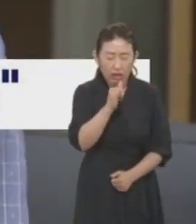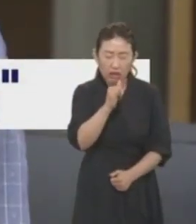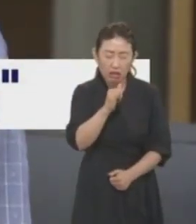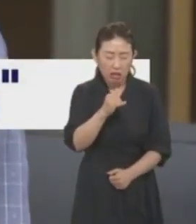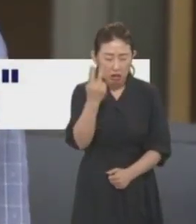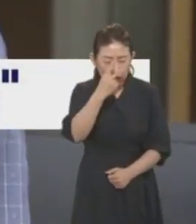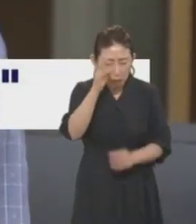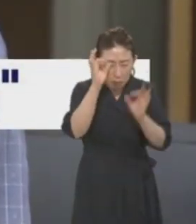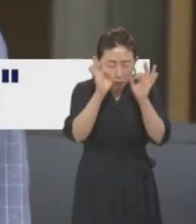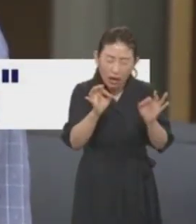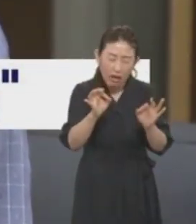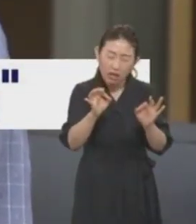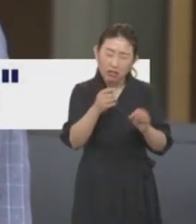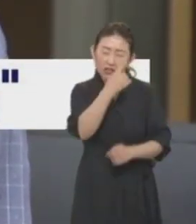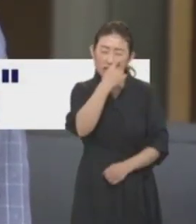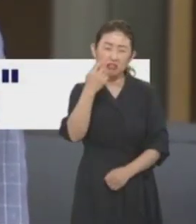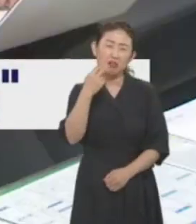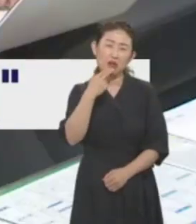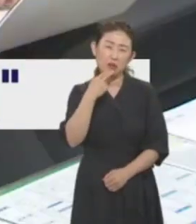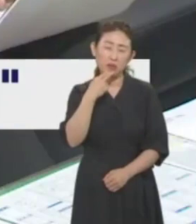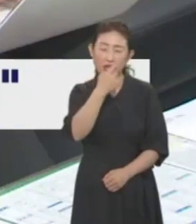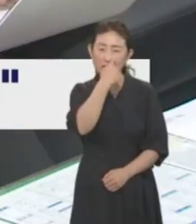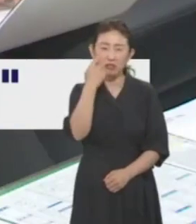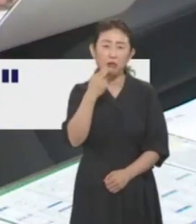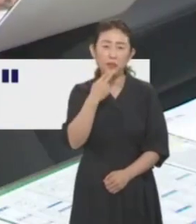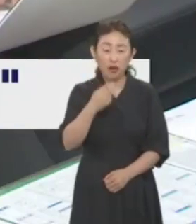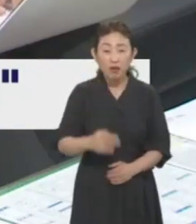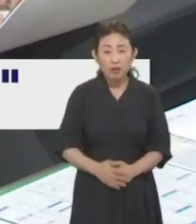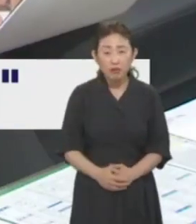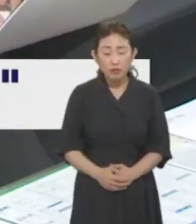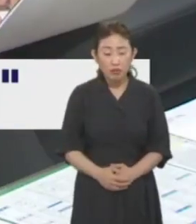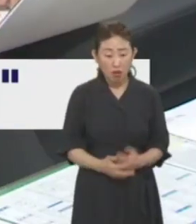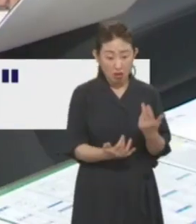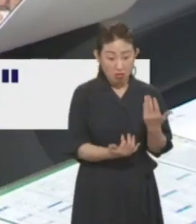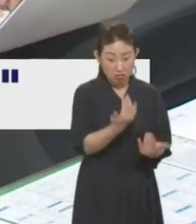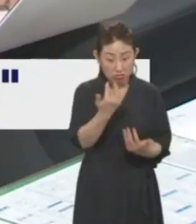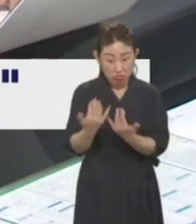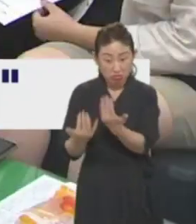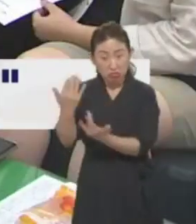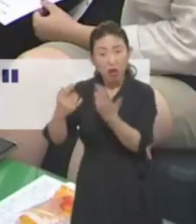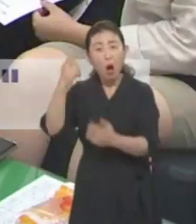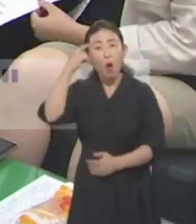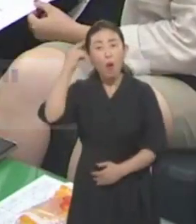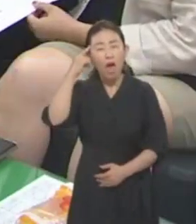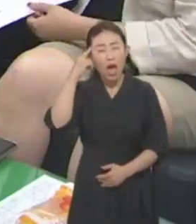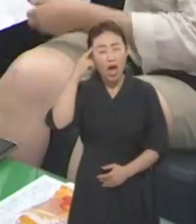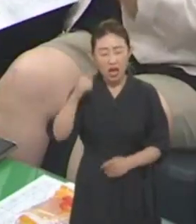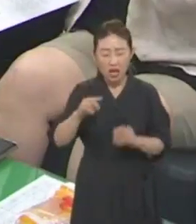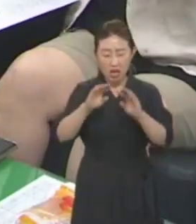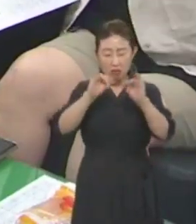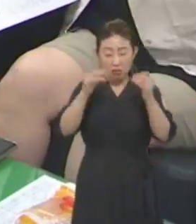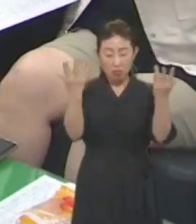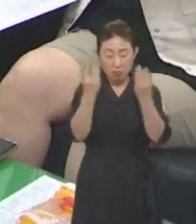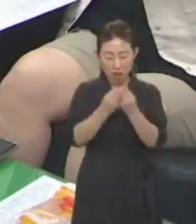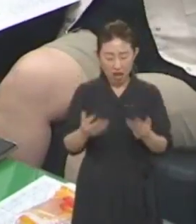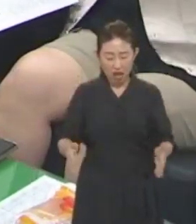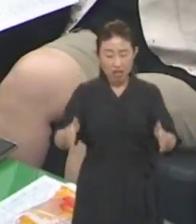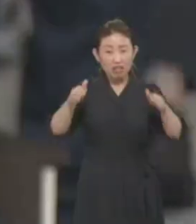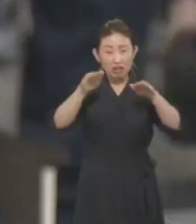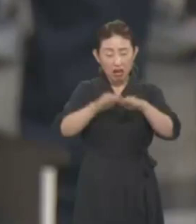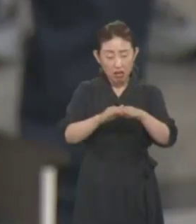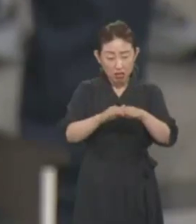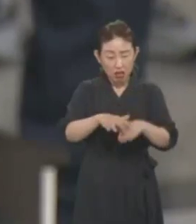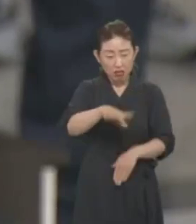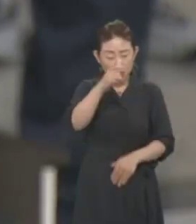흔적이 발견되지 않았다며 선을 그었습니다. 여러 곳에서 불길이 시작된 건 먼지를 거르는 집진 시설을 통해